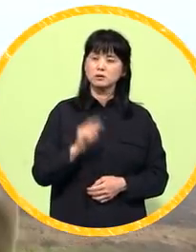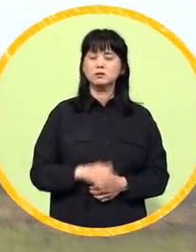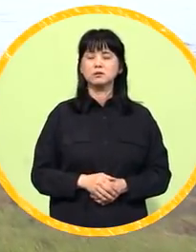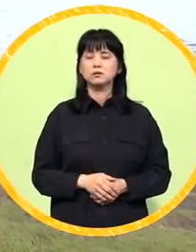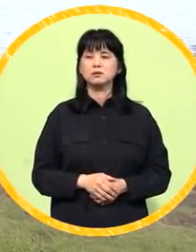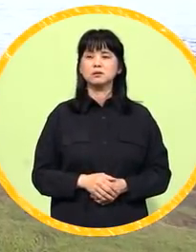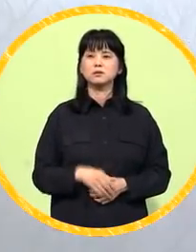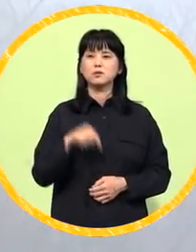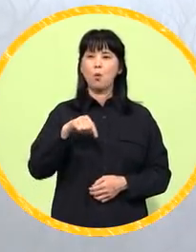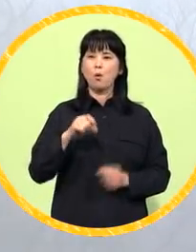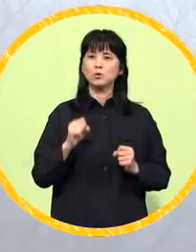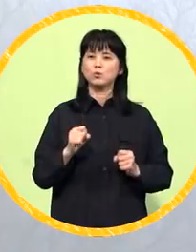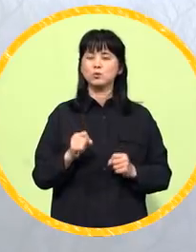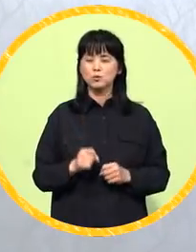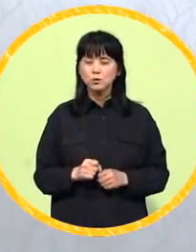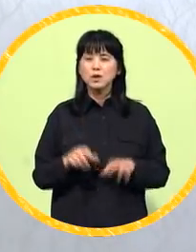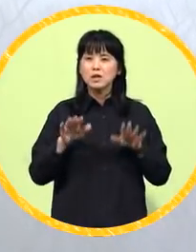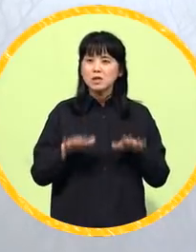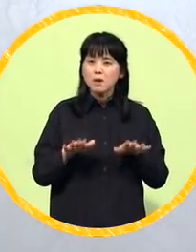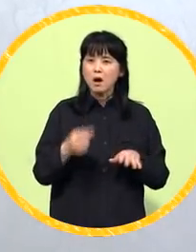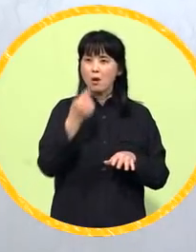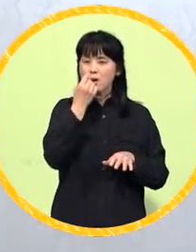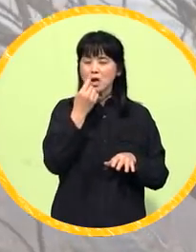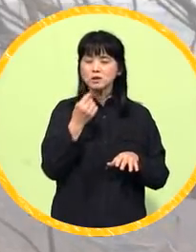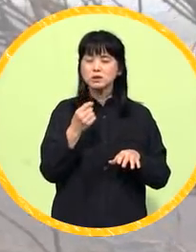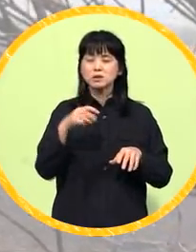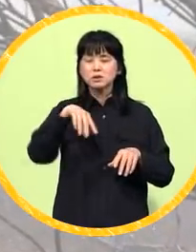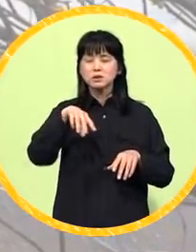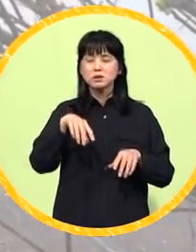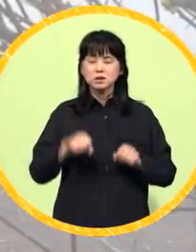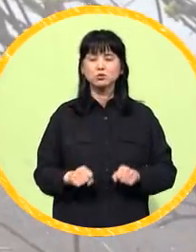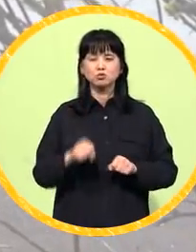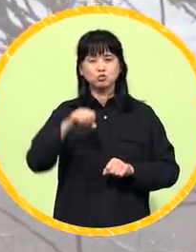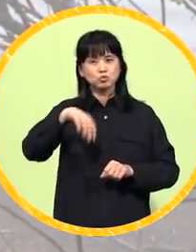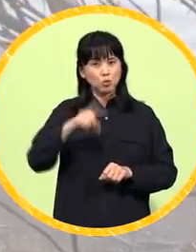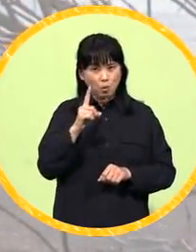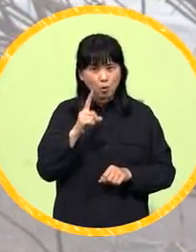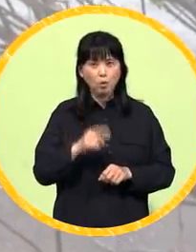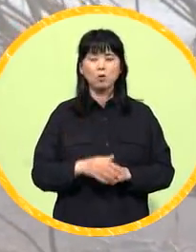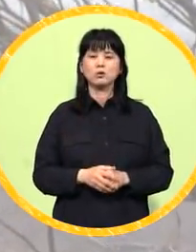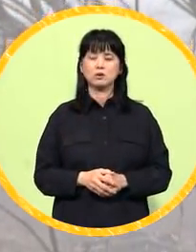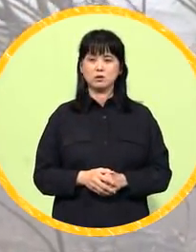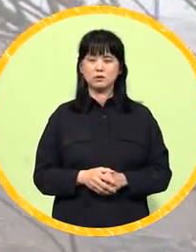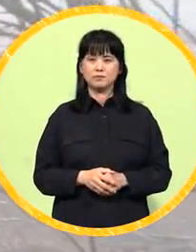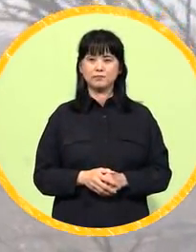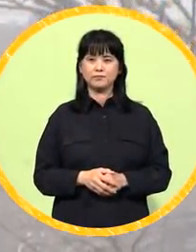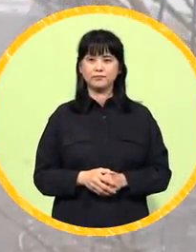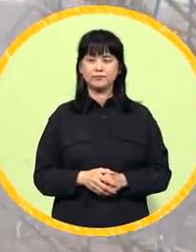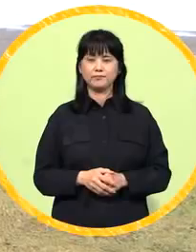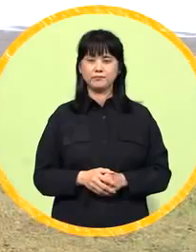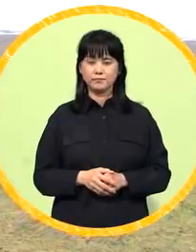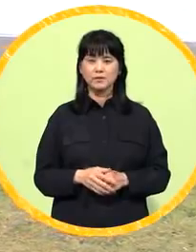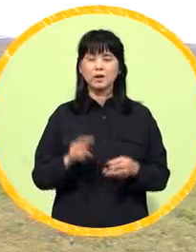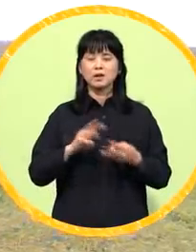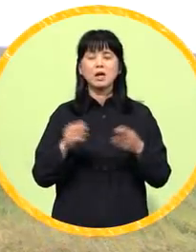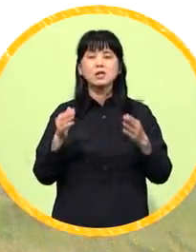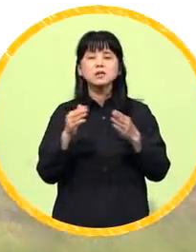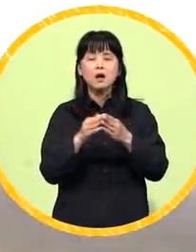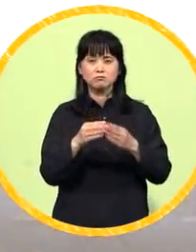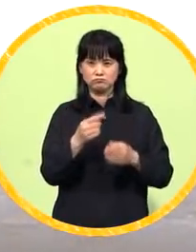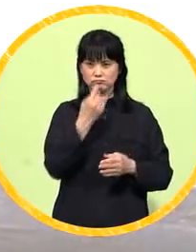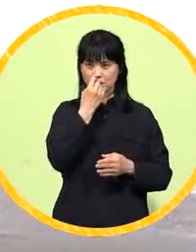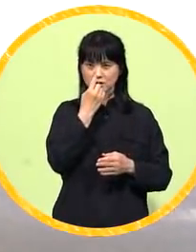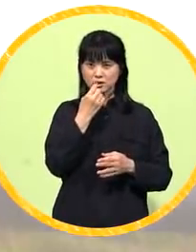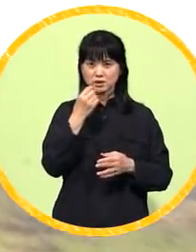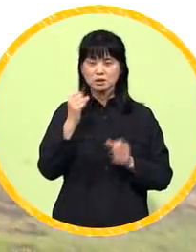ここで aさあ今私はどこにいるでしょうかにいるでしょさあ糸崎たた